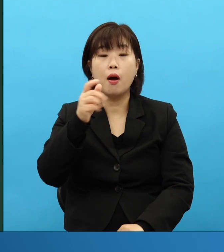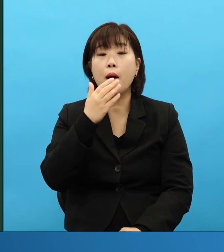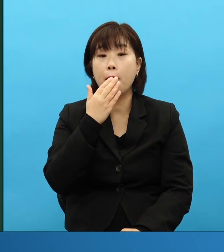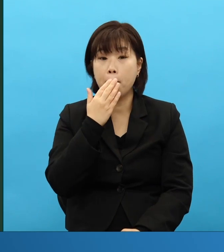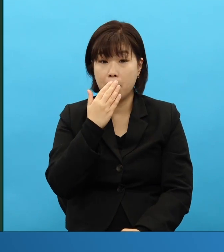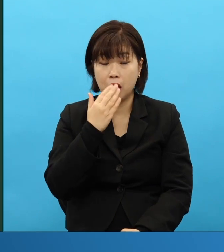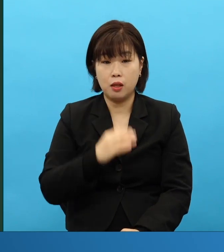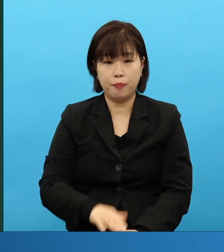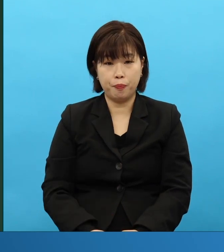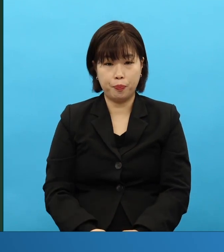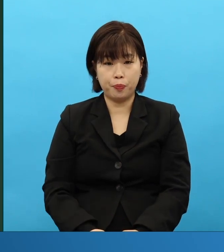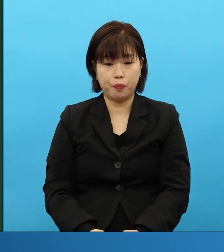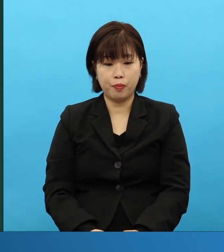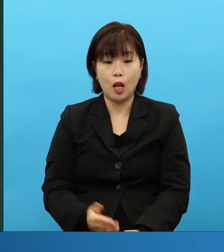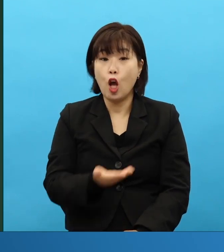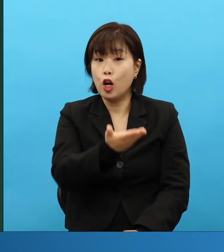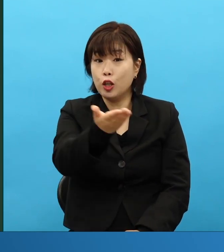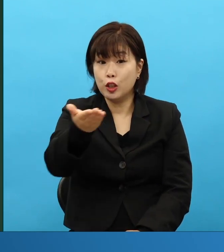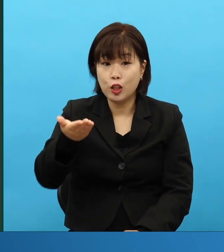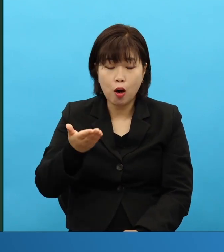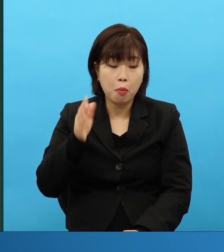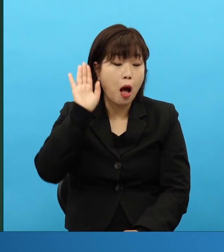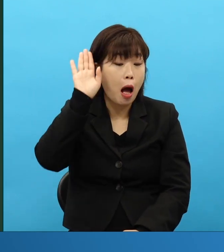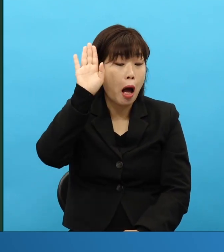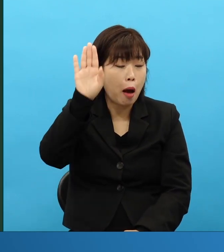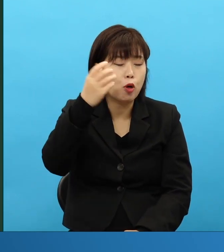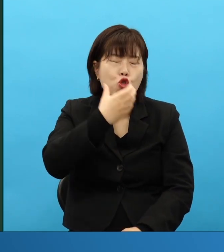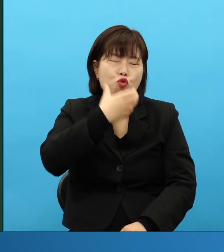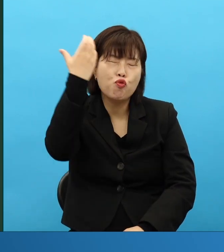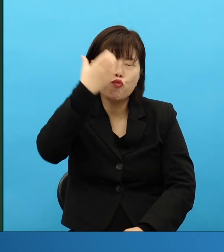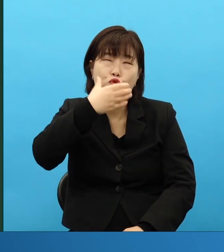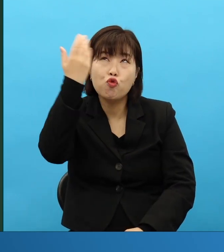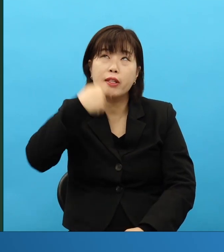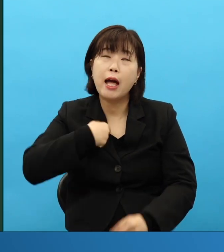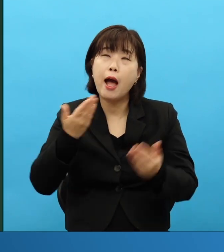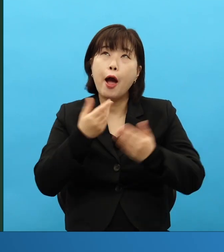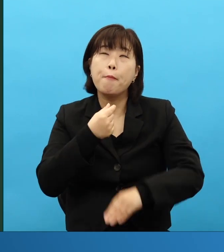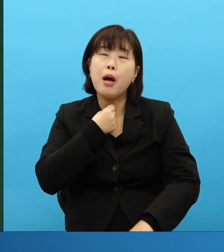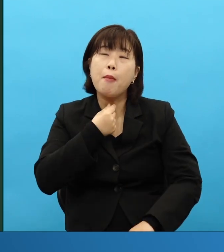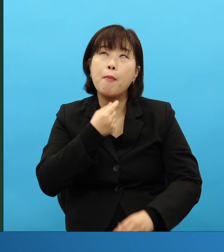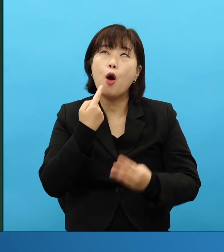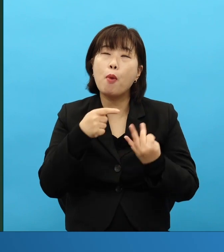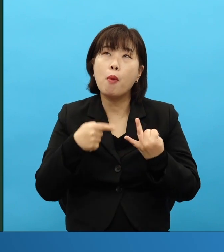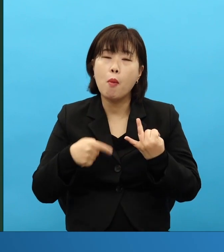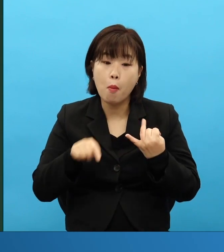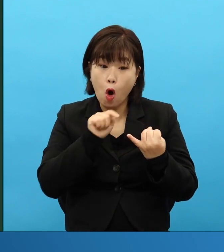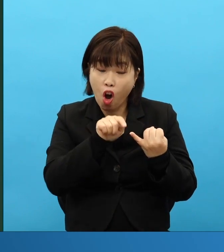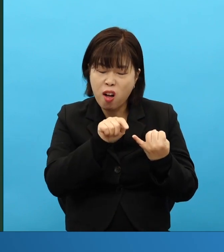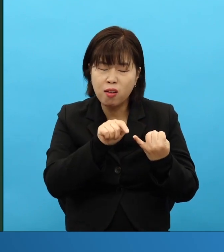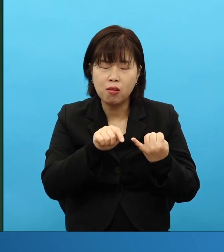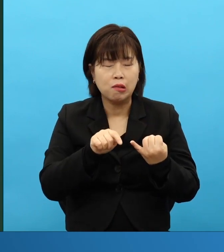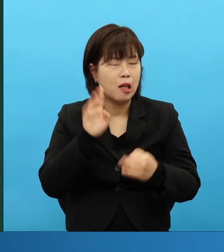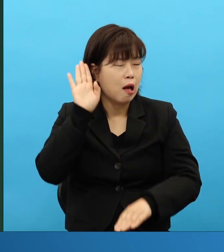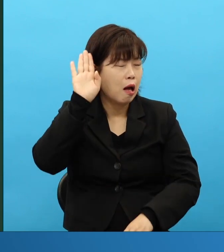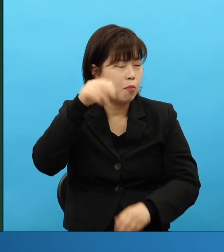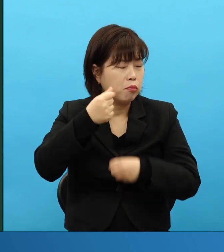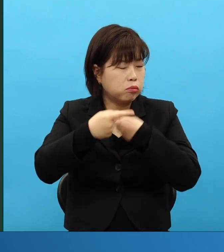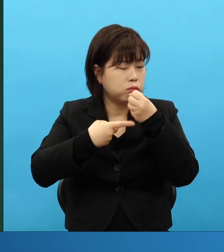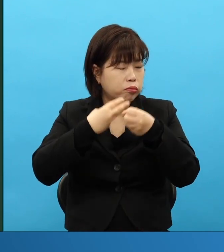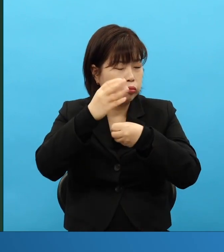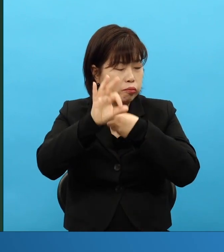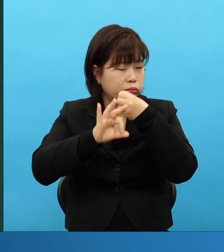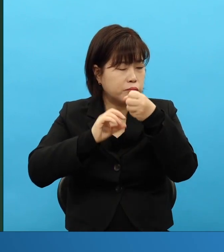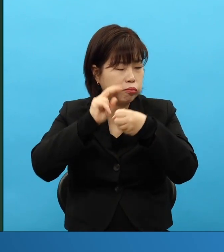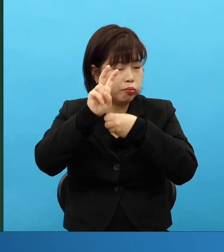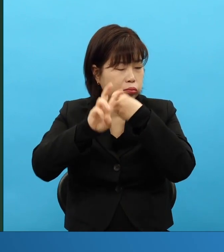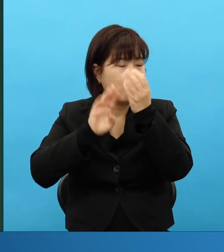업종은 다 바뀝니다. And right now people really don't know what's going on, but the dreams that you have of your future occupations are all going to change. 지금 당장요